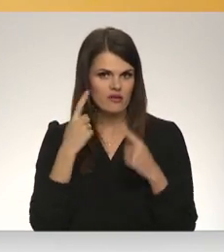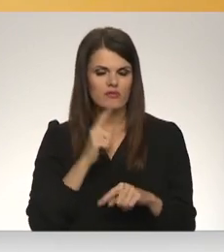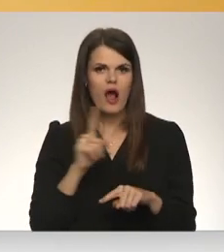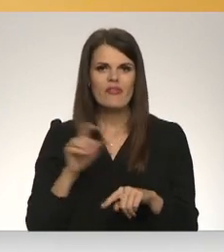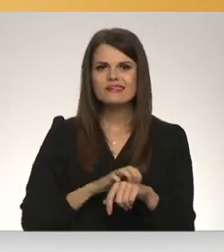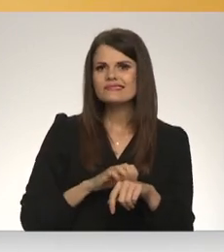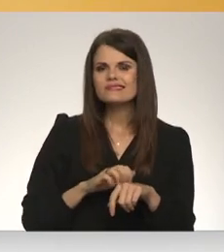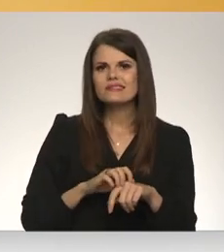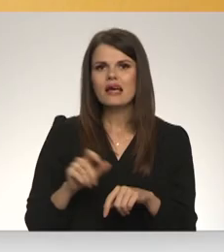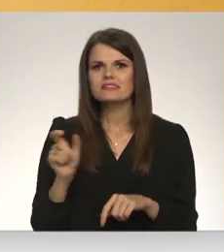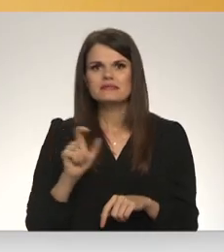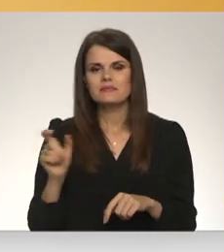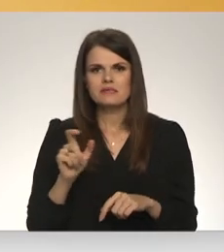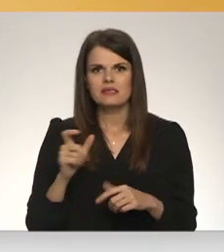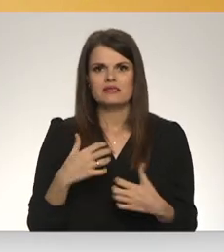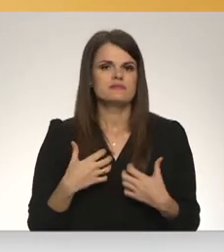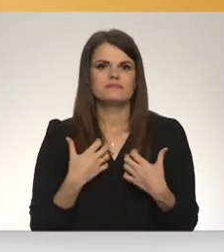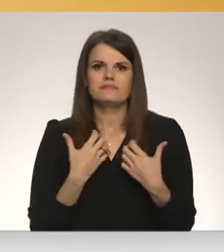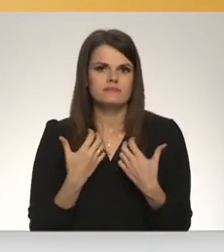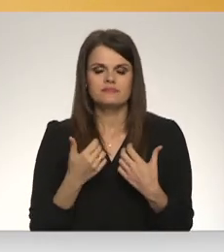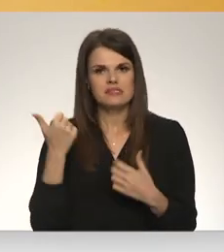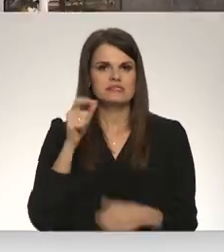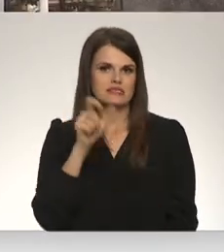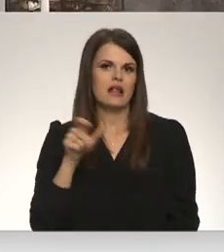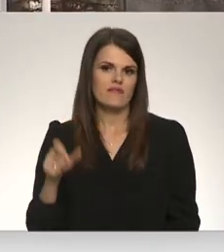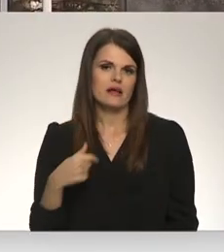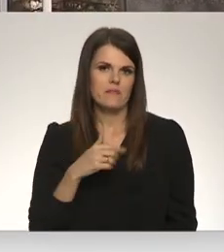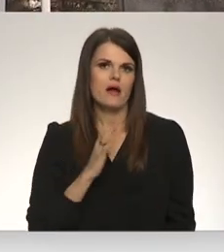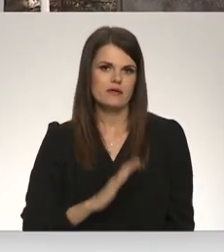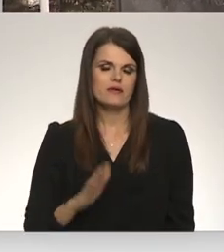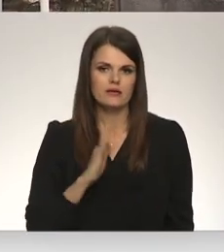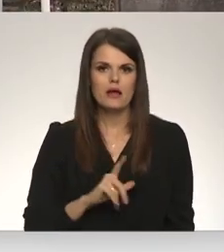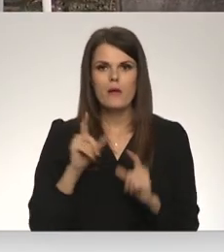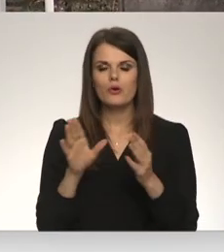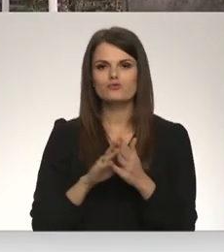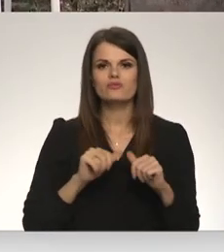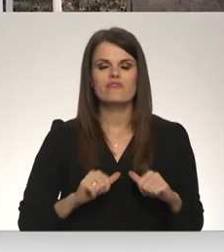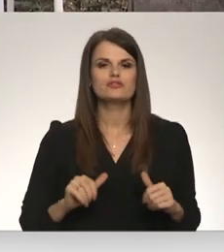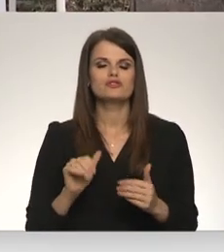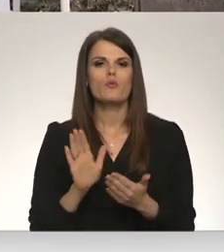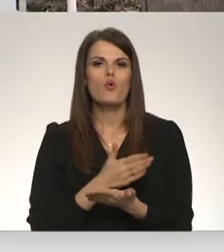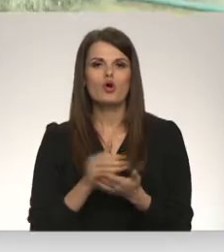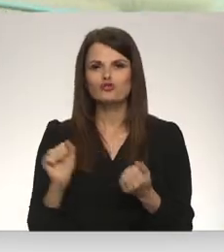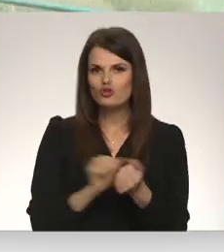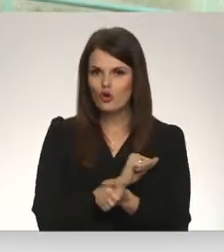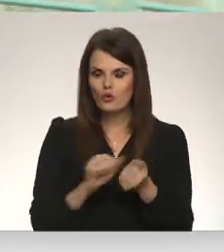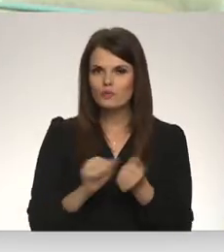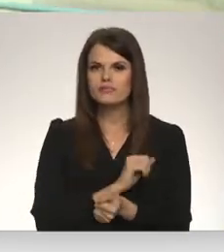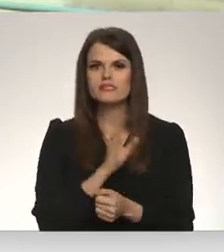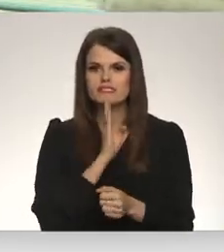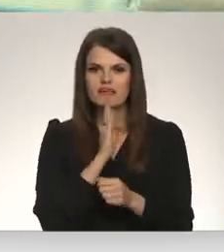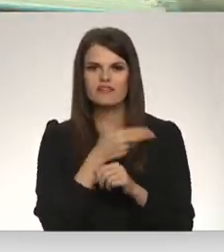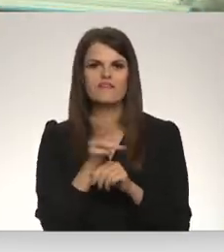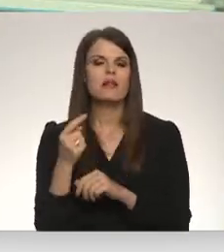stresa minūte. Un ir cerību stundas tiem cilvēkiem, kas mani gaida. Braucot uz vēstniecību nokārtot dokumentus, Tetjana filmē